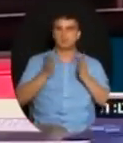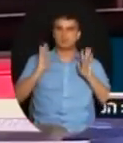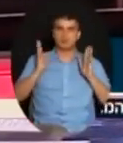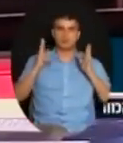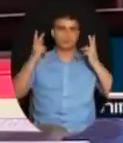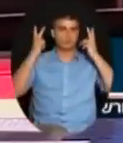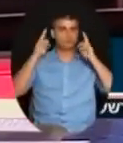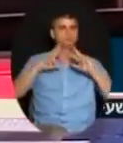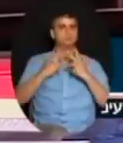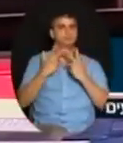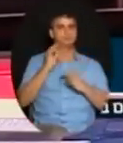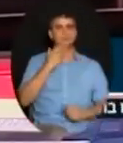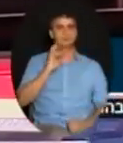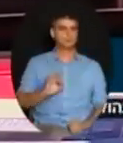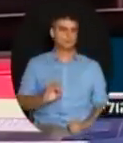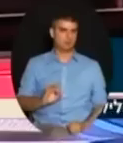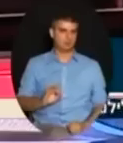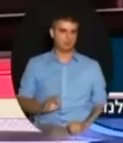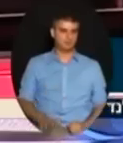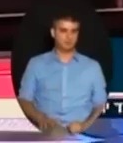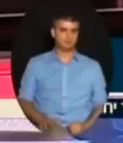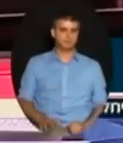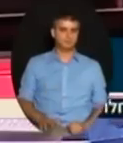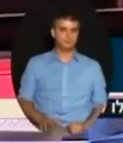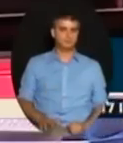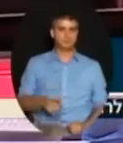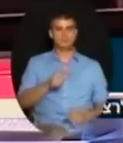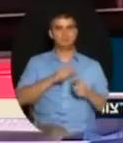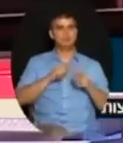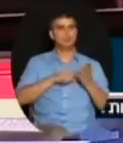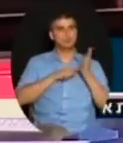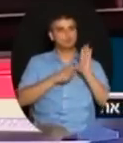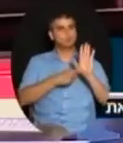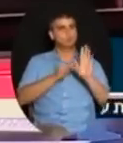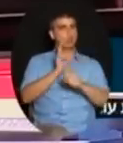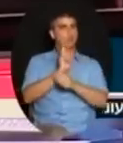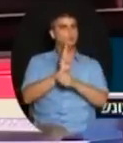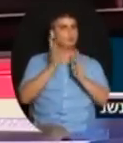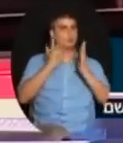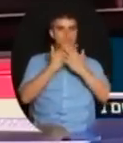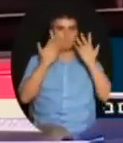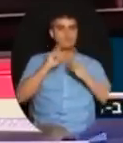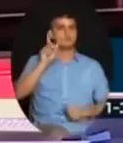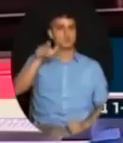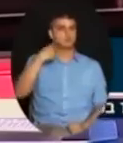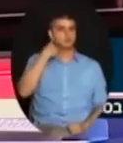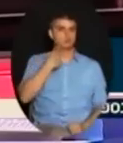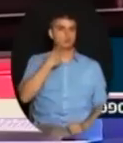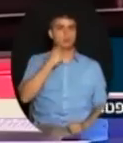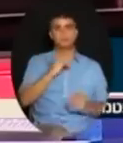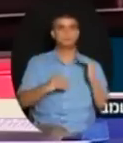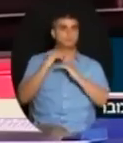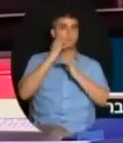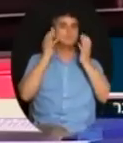מאוד חשובים לציבוריות הישראלית. סימן, תמרור אזהרה מאוד מאוד ברור למושחתים בדרג